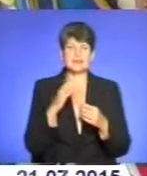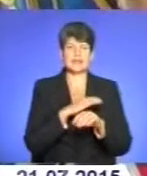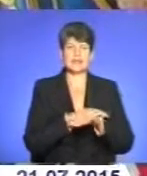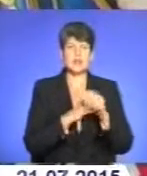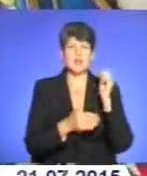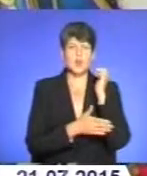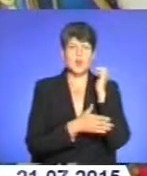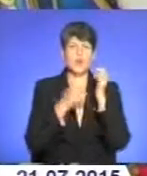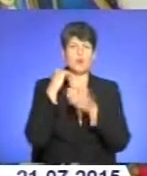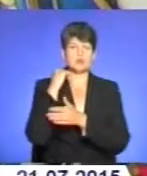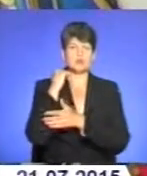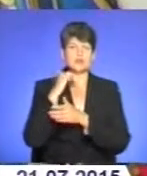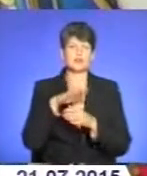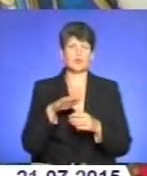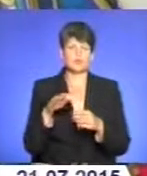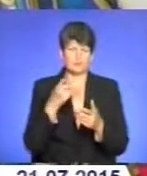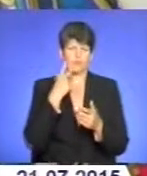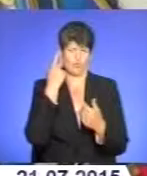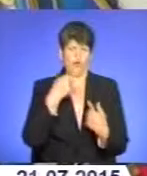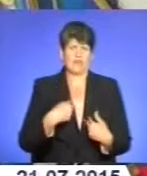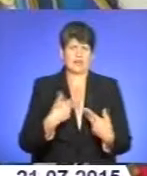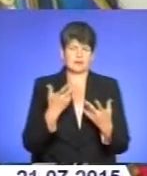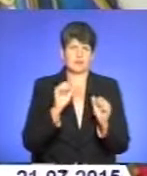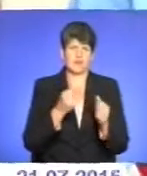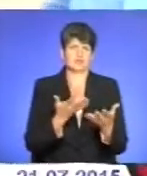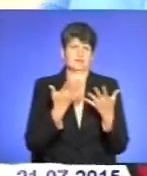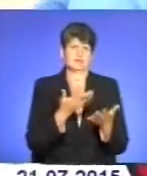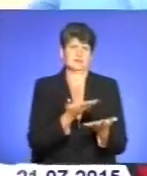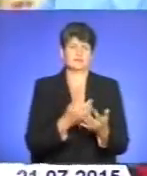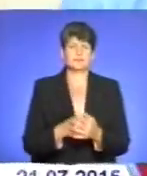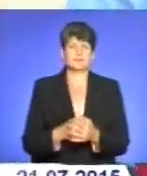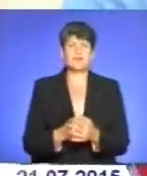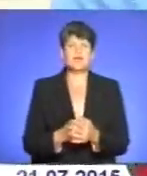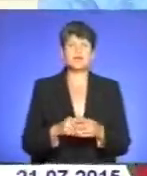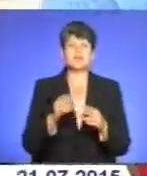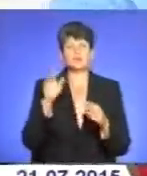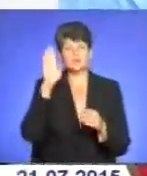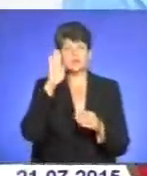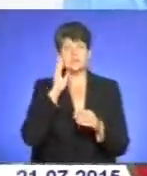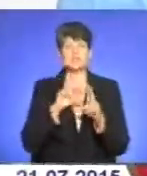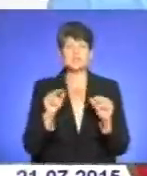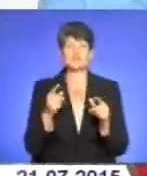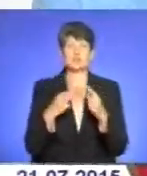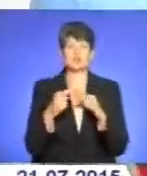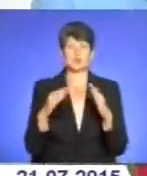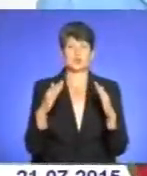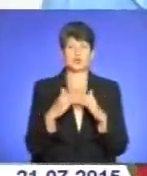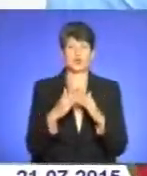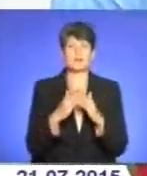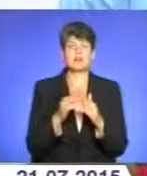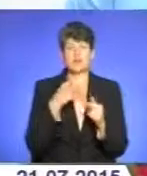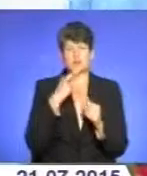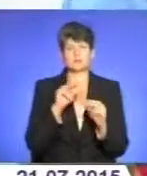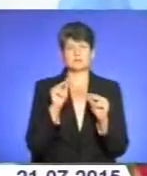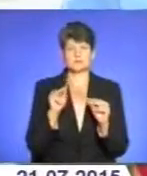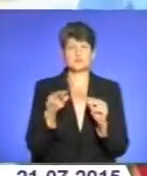на колінах. По зовнішньому вигляді можна визначити. Чоловіки щасливі, що повернулися додому. Але зізнаються, в